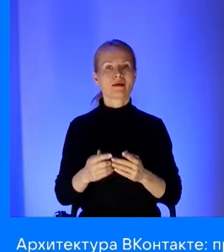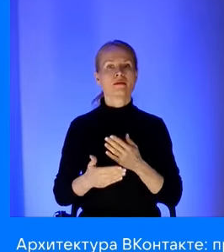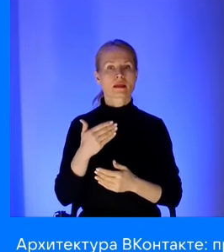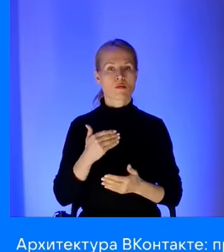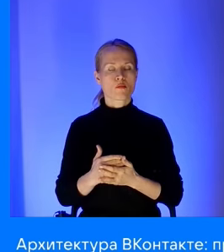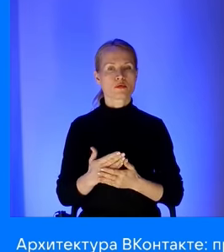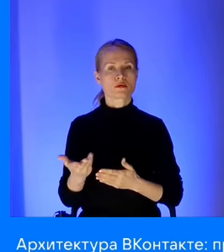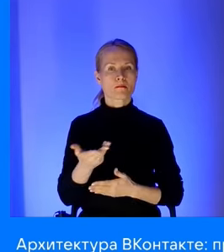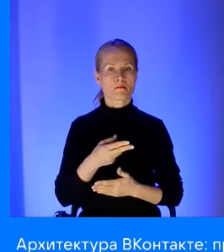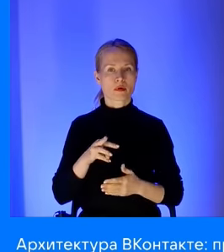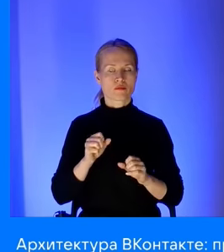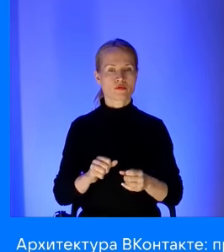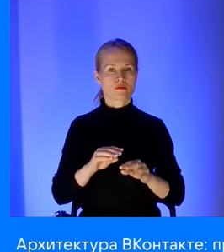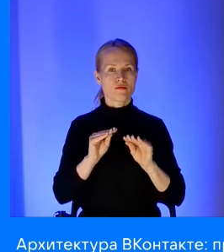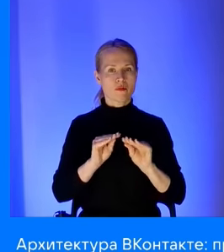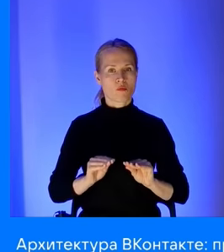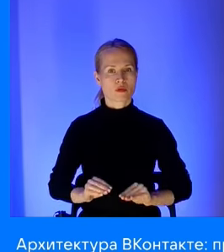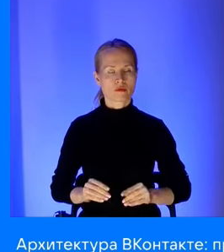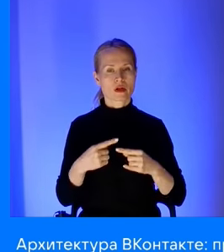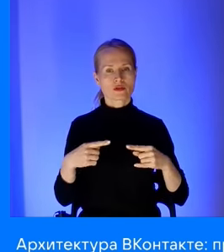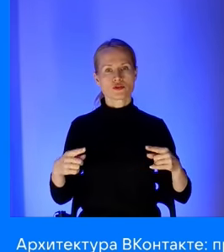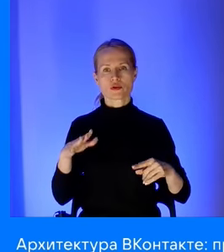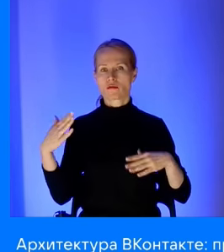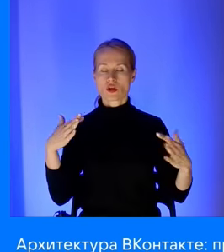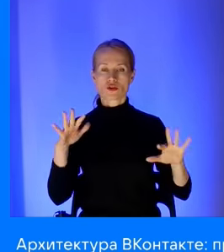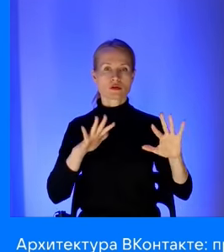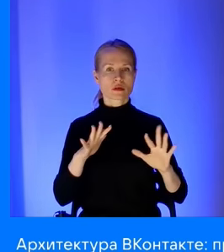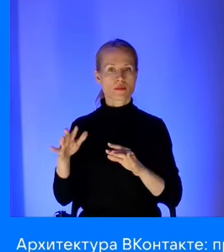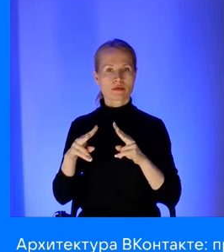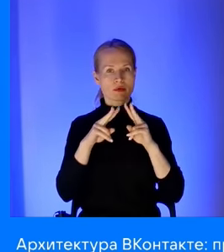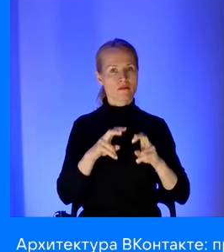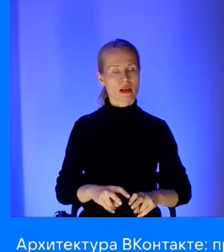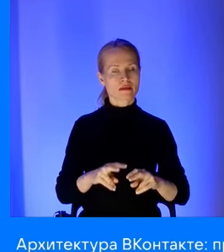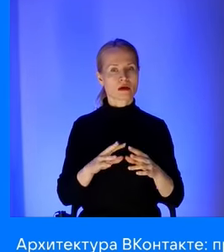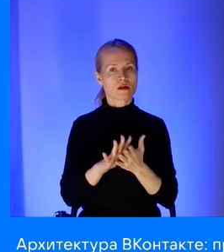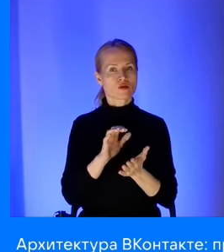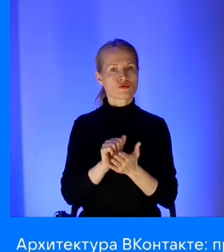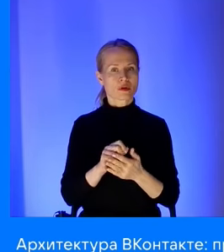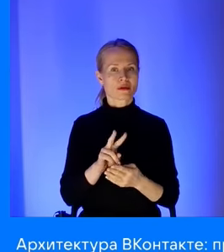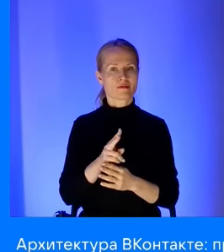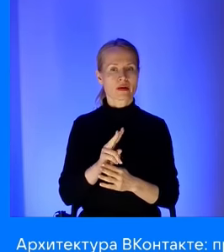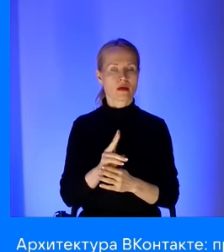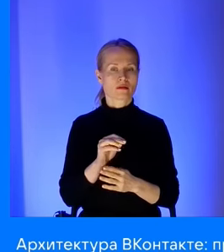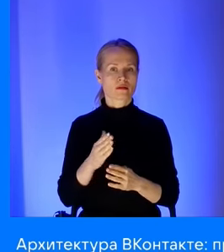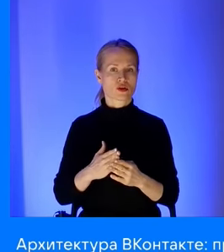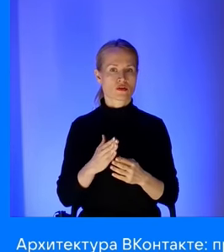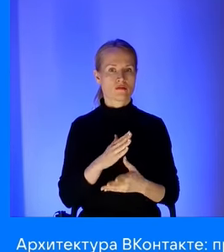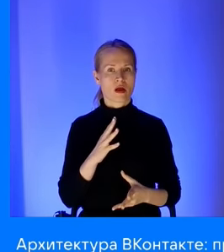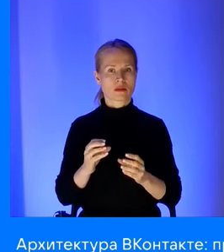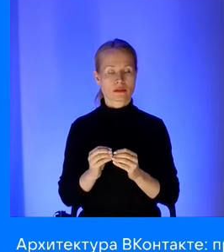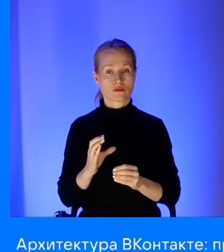мы можем эмулировать различные внешние события и проверять на нарушение инварианта нашего консенсуса Ну собственно так и